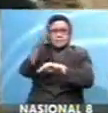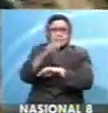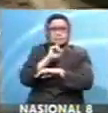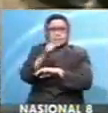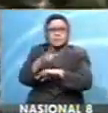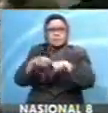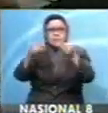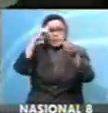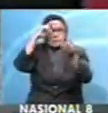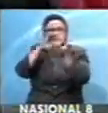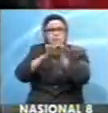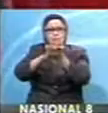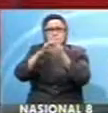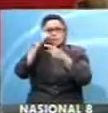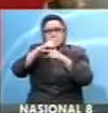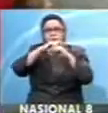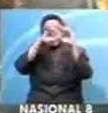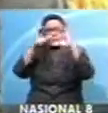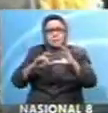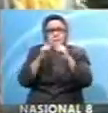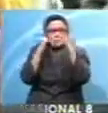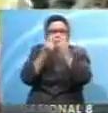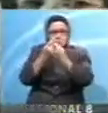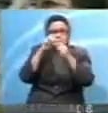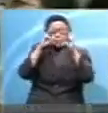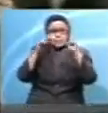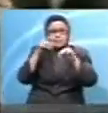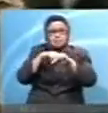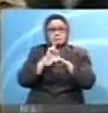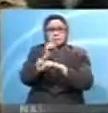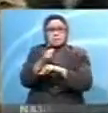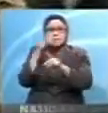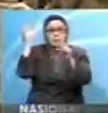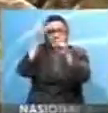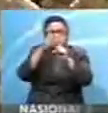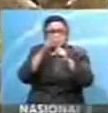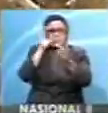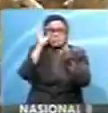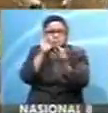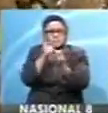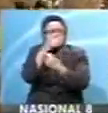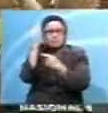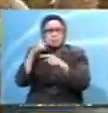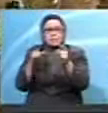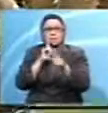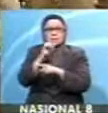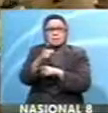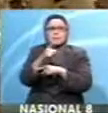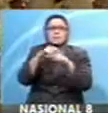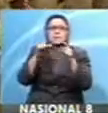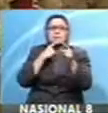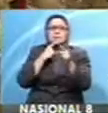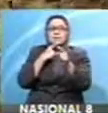mencolok pasukan semut merah musim ini melihat sasaran itu adalah realistic memandangkan saingan 3 Prime 2015 adalah